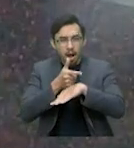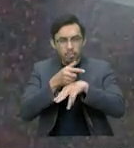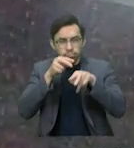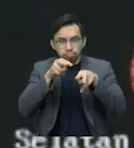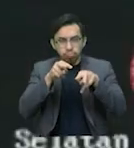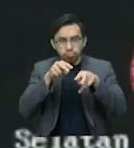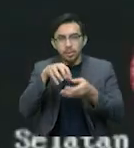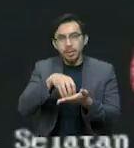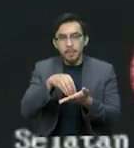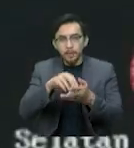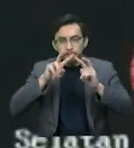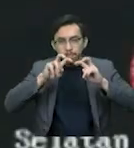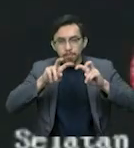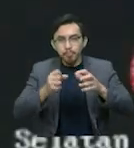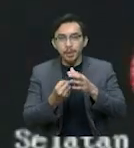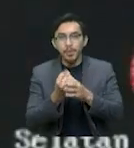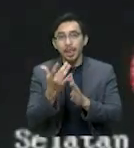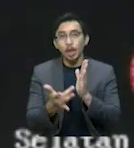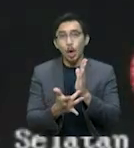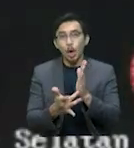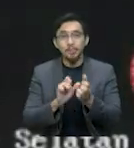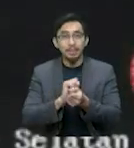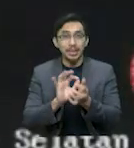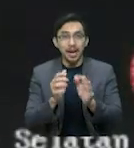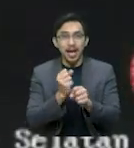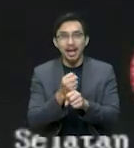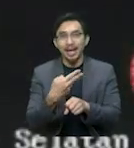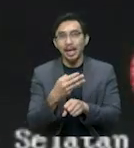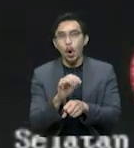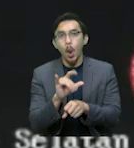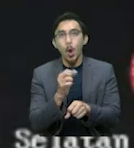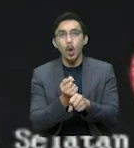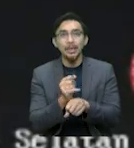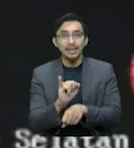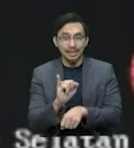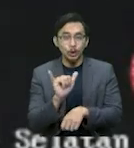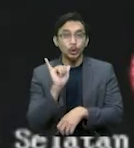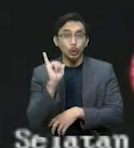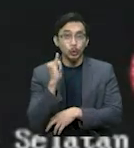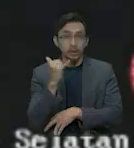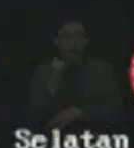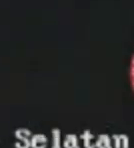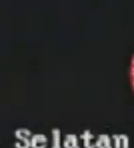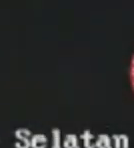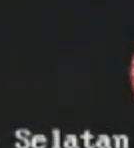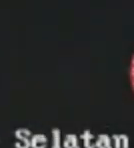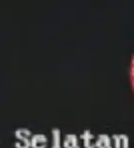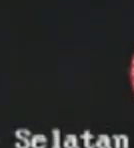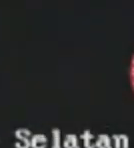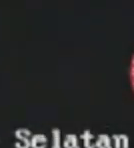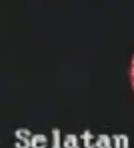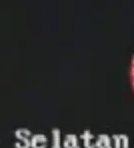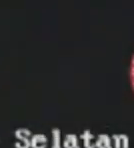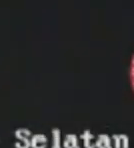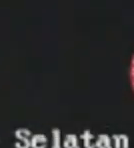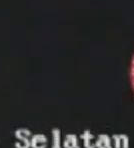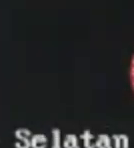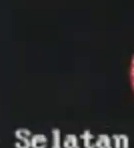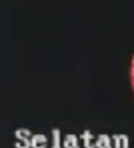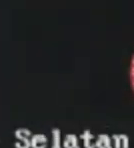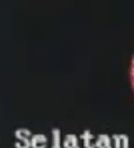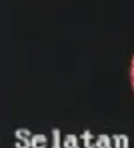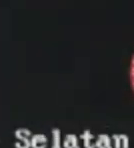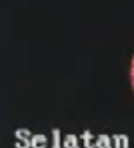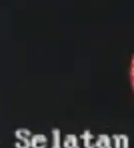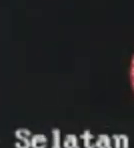Penyelidikan dan pengembangan teknologi kebencanaan geologi Yogyakarta merekam aktivitas vulkanik Gunung Merapi pada Jumat